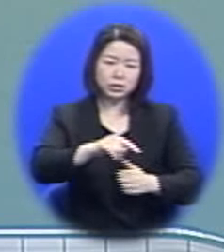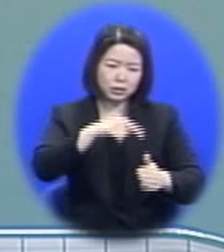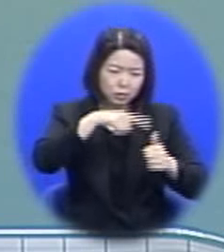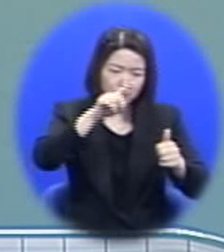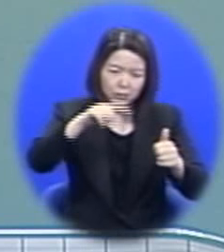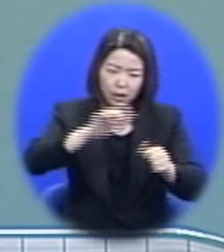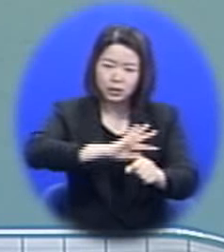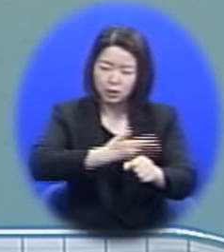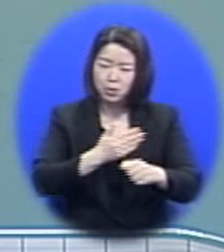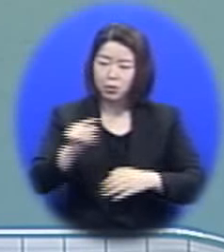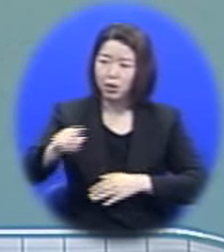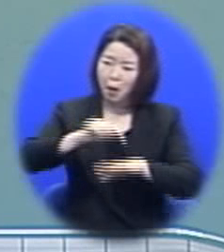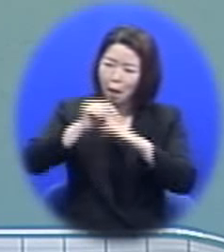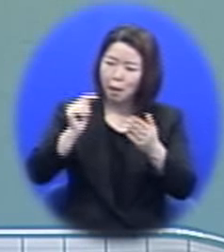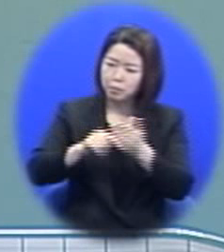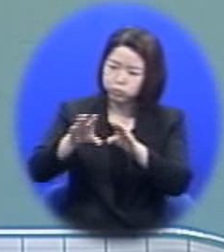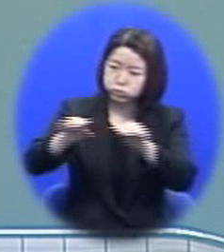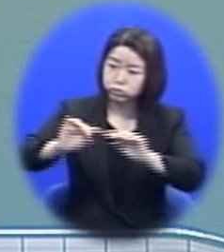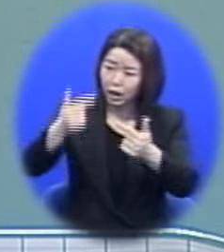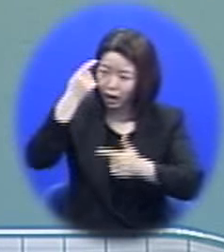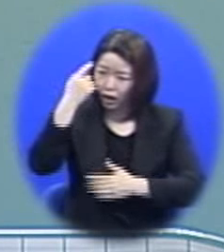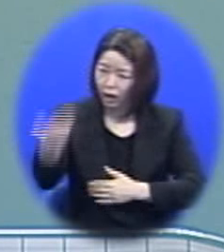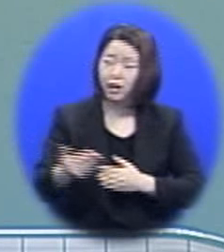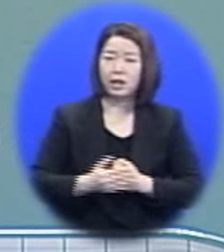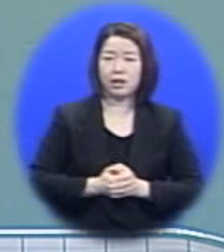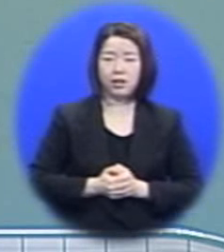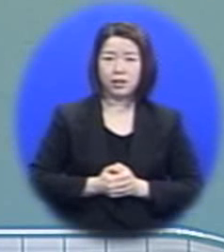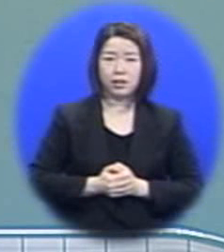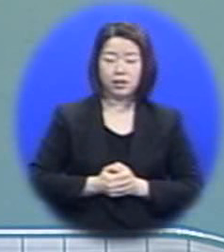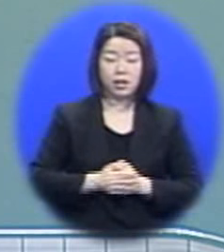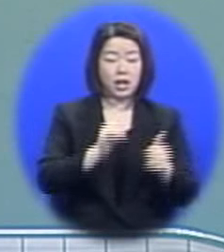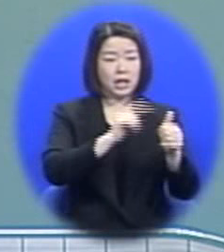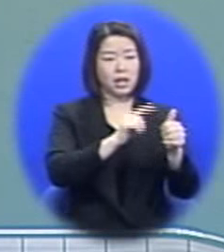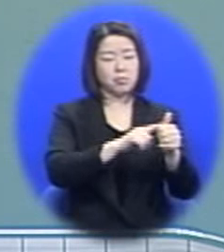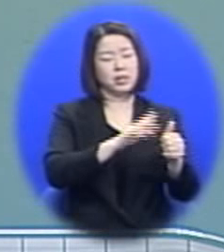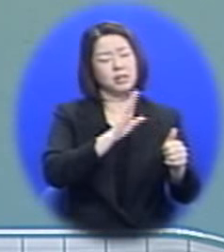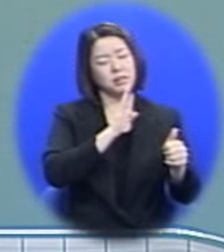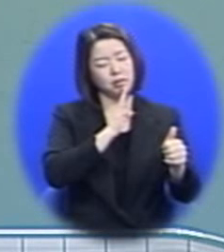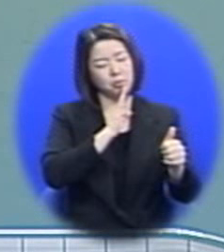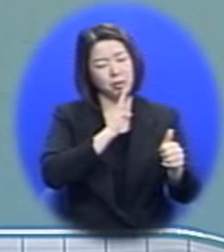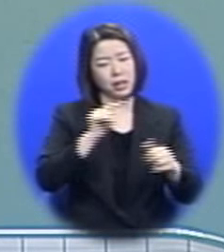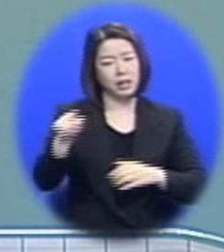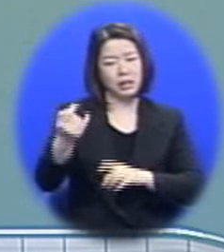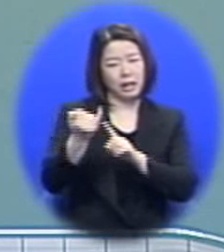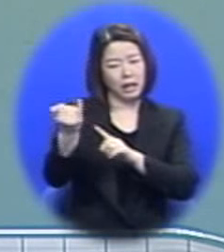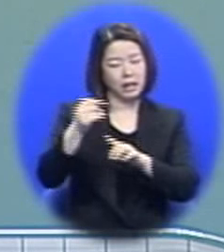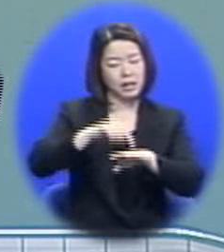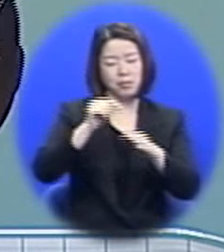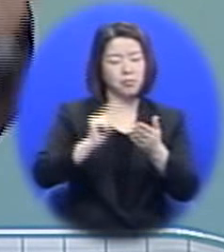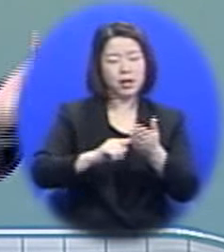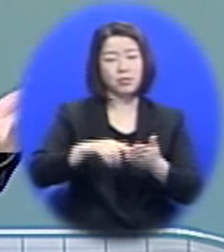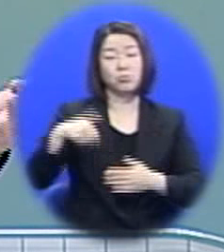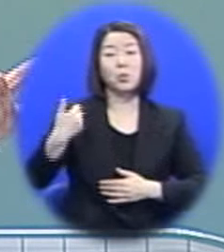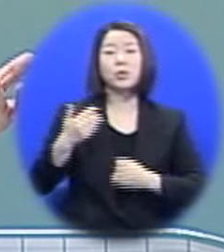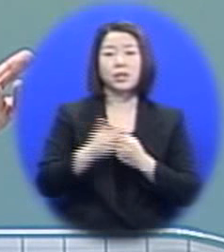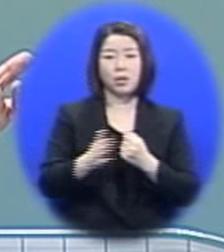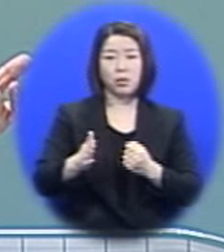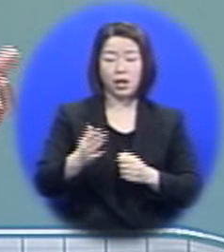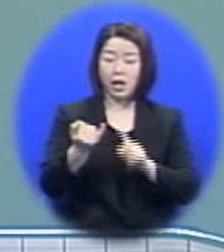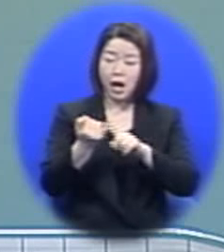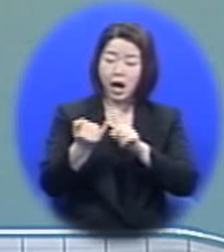당신이 이렇게 마음을 안 푸는 거야. 남편이 정말 몰라서 하는 이야기예요. 아내가 왜